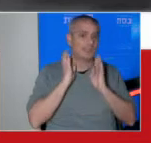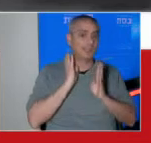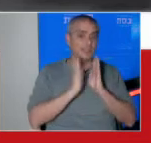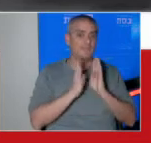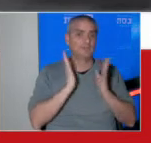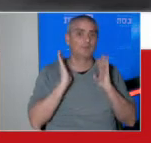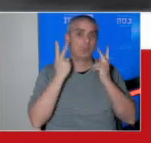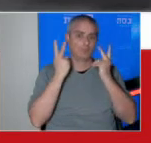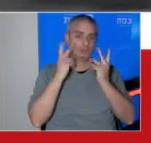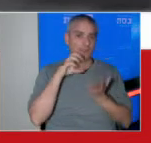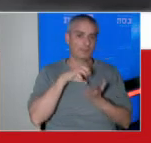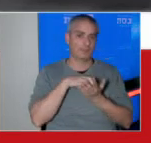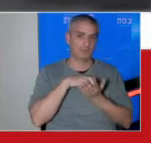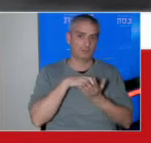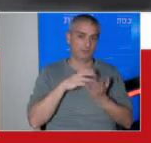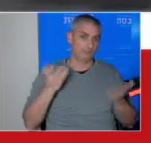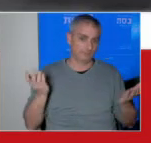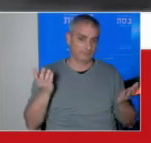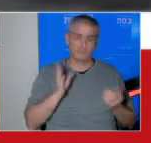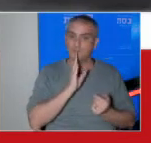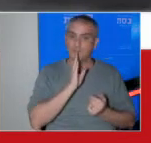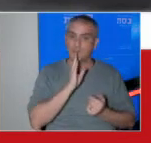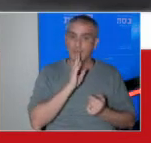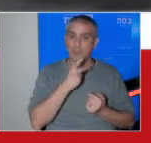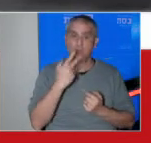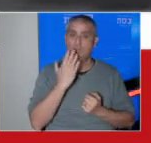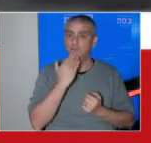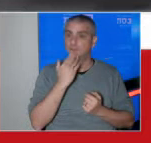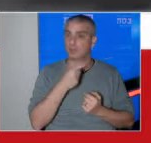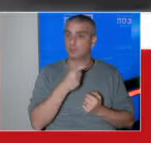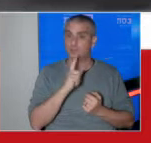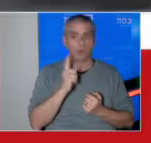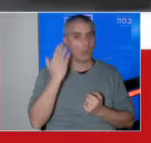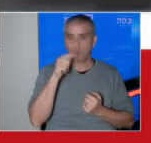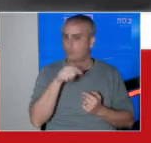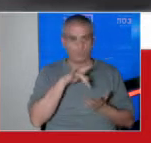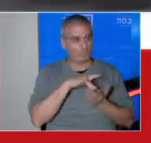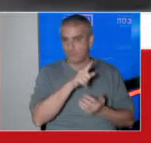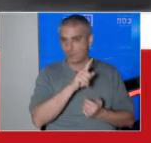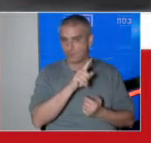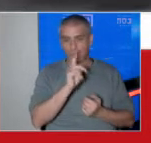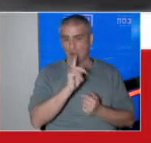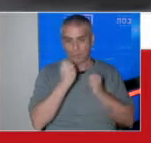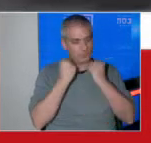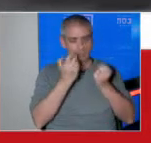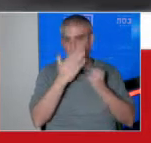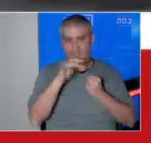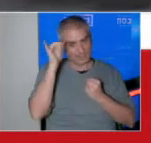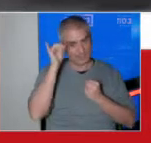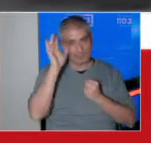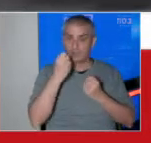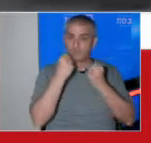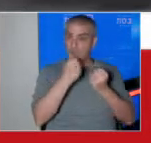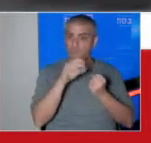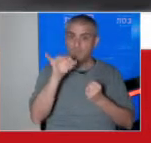מאוד מאוד חשוב, על עורק ראשי, תנועה מאוד ראשי. הבעיה המרכזית שרוב הישראלים לא היו בחאן אל אחמר, הם לא נוסעים לבקעת הירדן, וגם כשהם